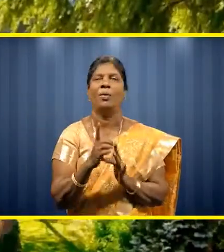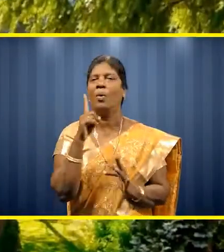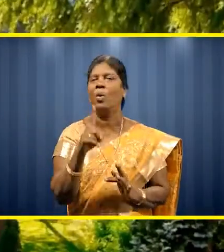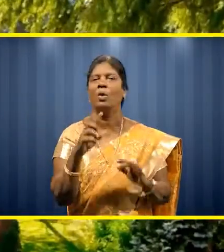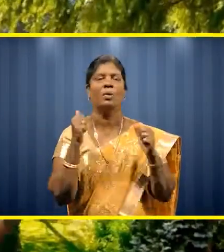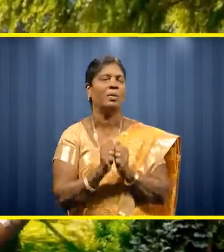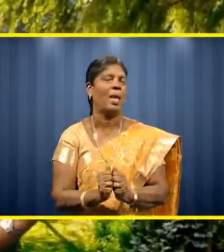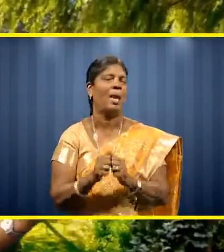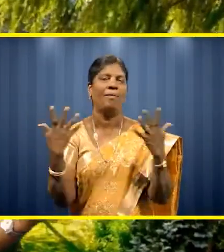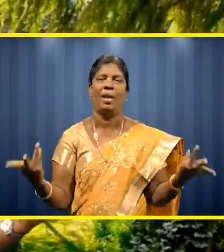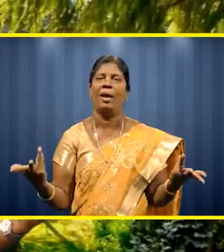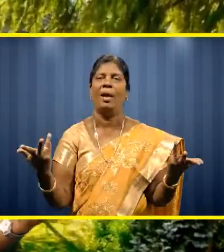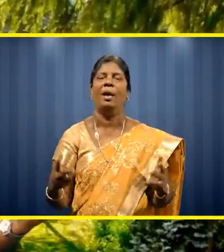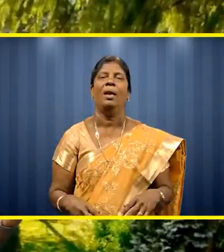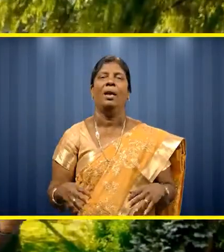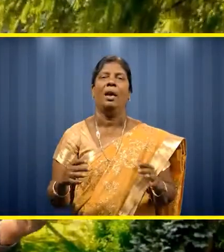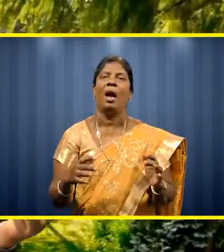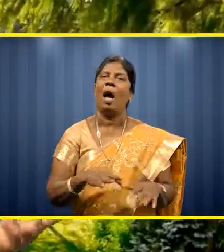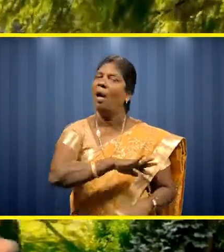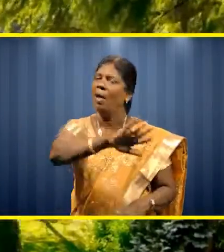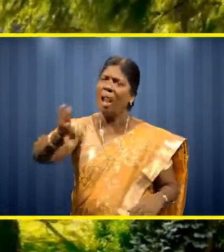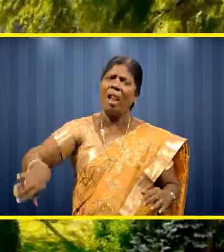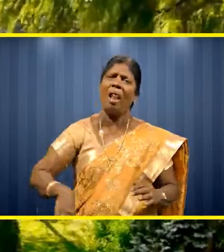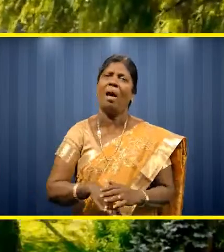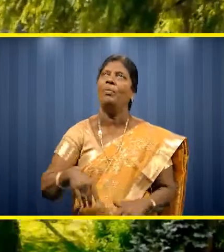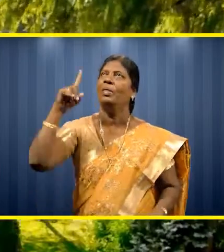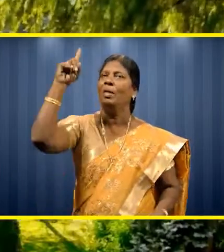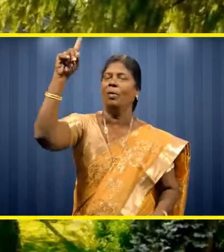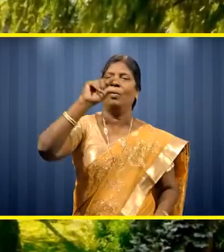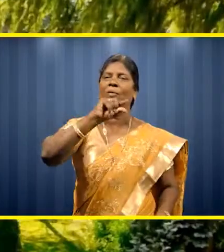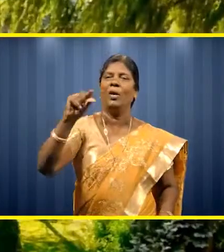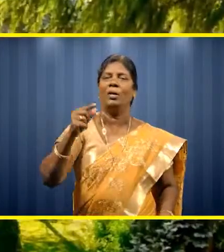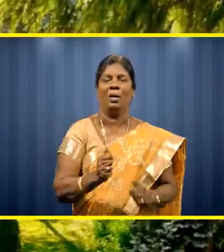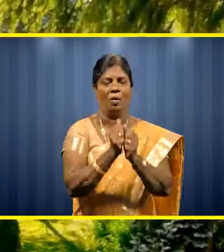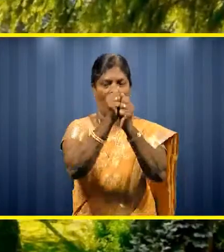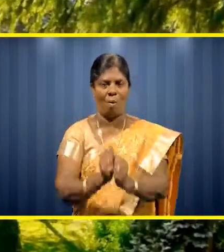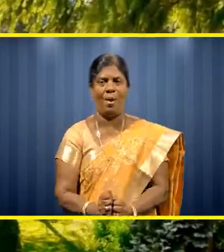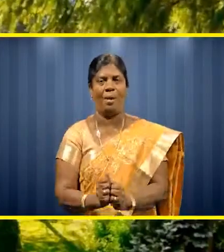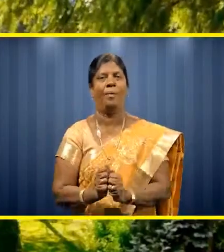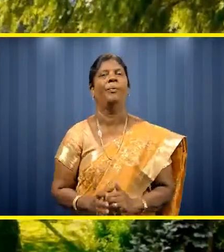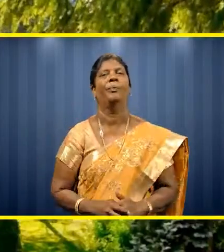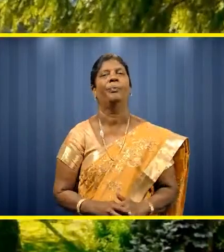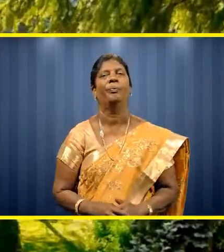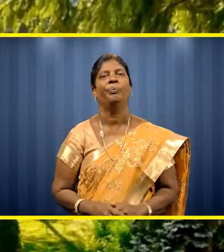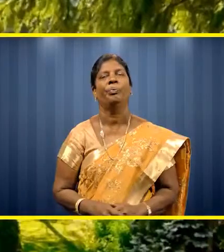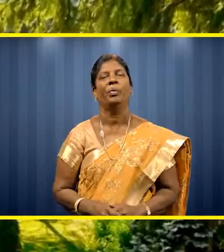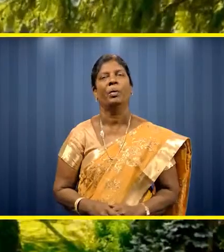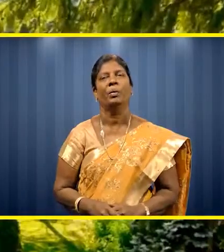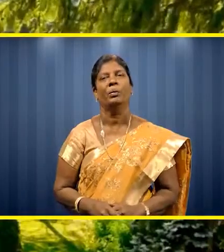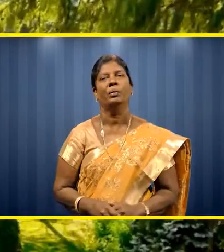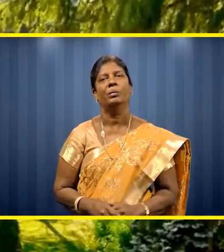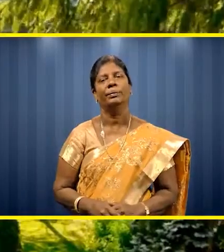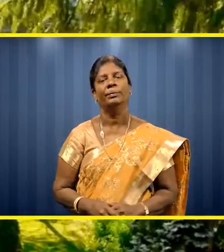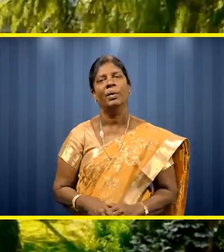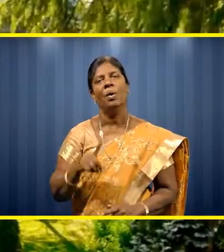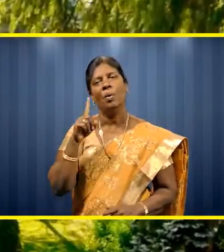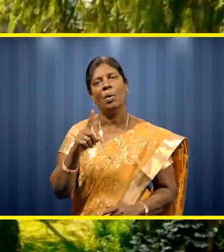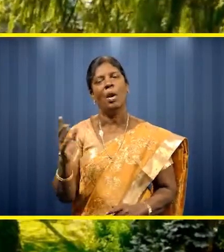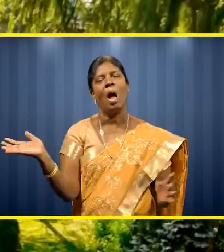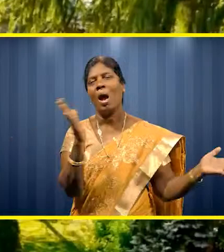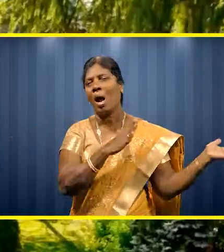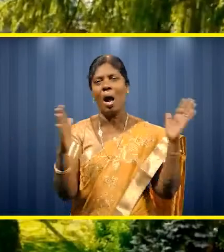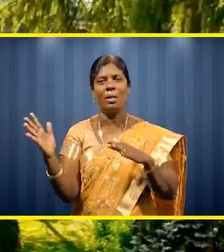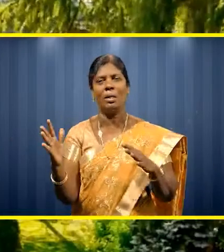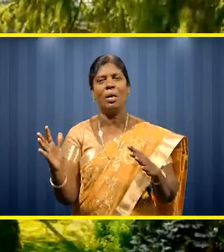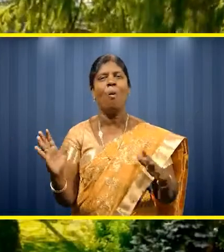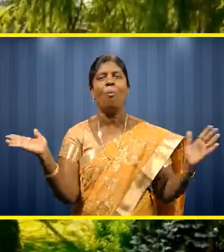செய்யவில்லையா? அவரை அது ஒன்றும் செய்யவில்லை. ஏனென்றால் அதெல்லாம் அவருடைய வார்த்தைக்கு கீழ்பட்டது. பார்த்தீர்களா?